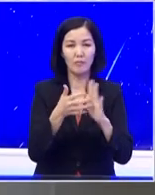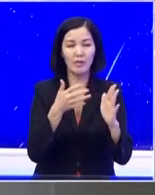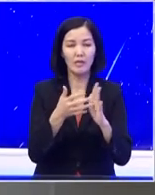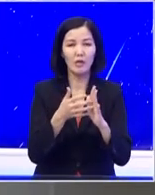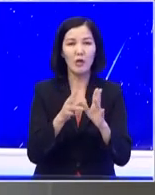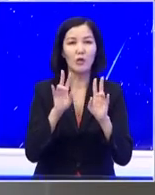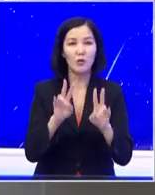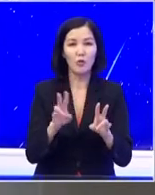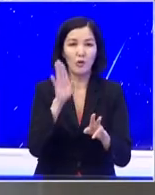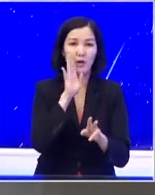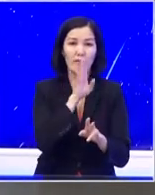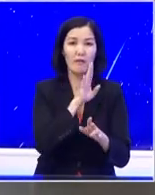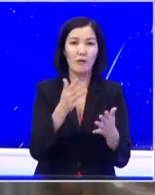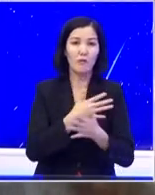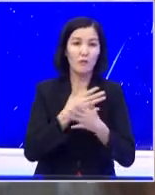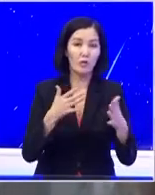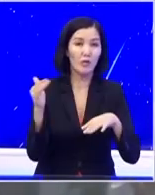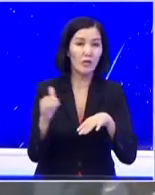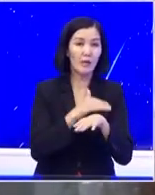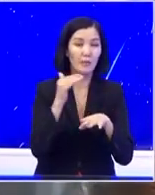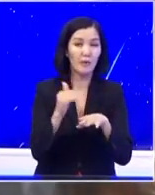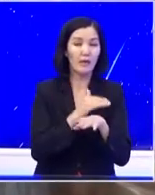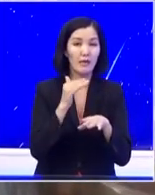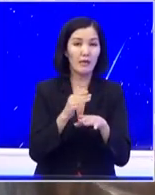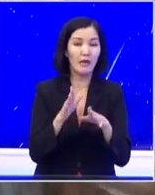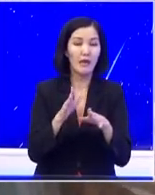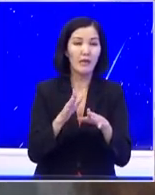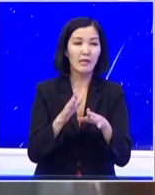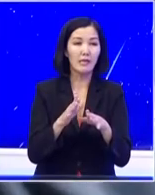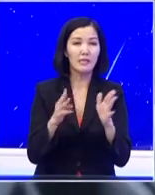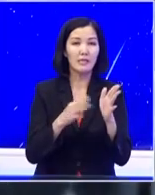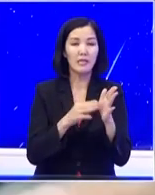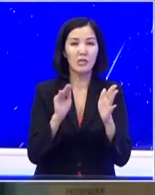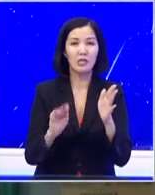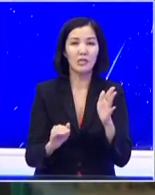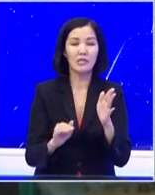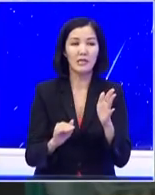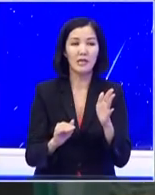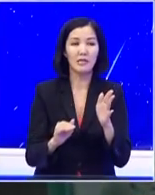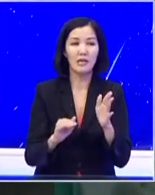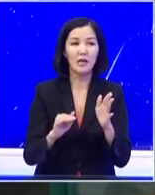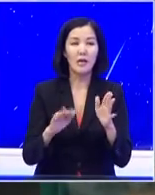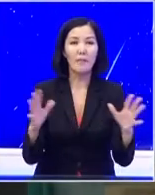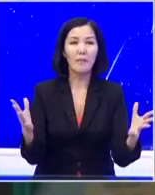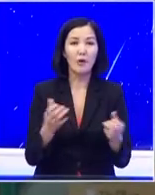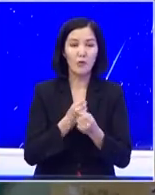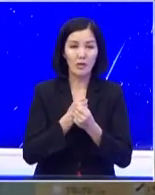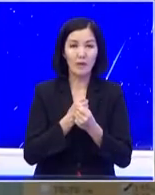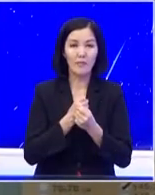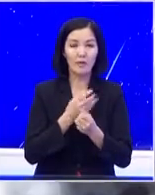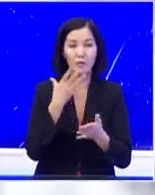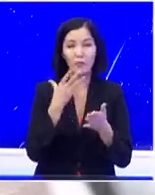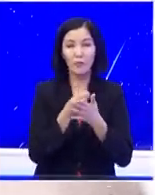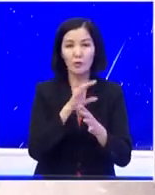қысқалығы ананың кең пейіліне кедергі бола алмаған. Ата-анасынан алыстап қалған 8 жасар Қуанышбекті де бауырына басып, ыстық мейірін төгіп